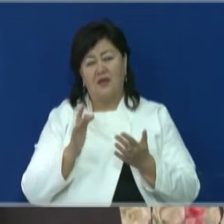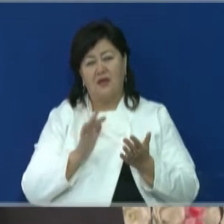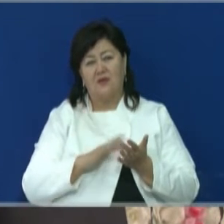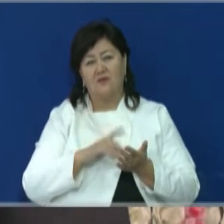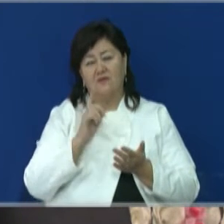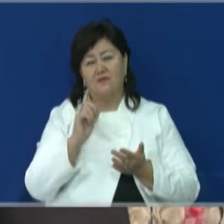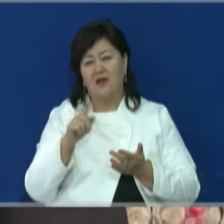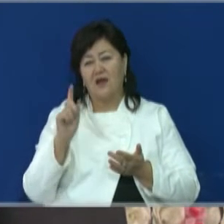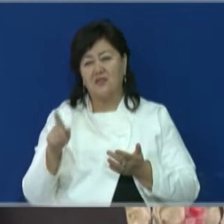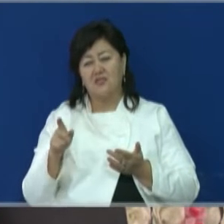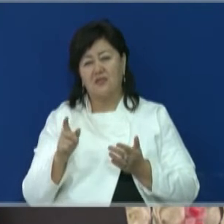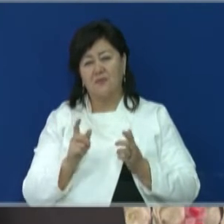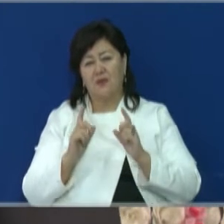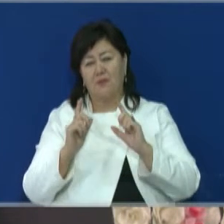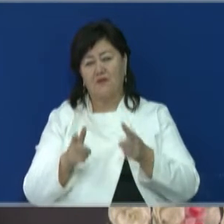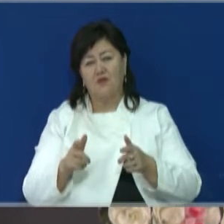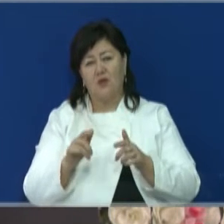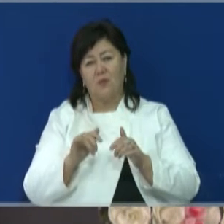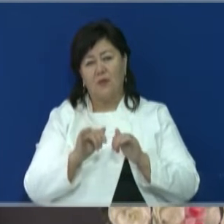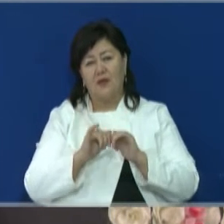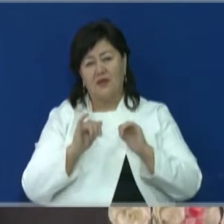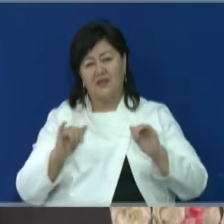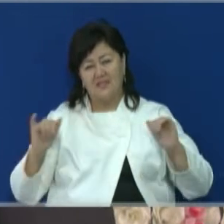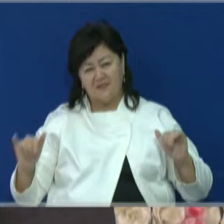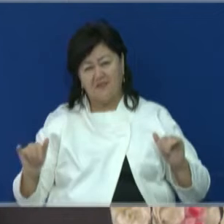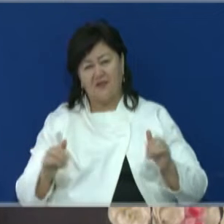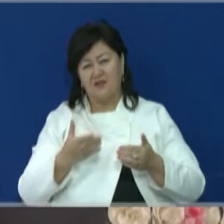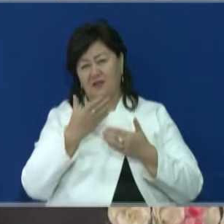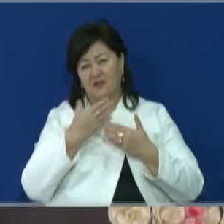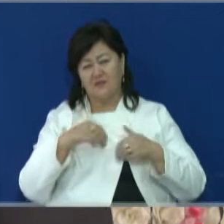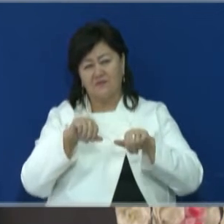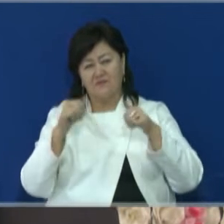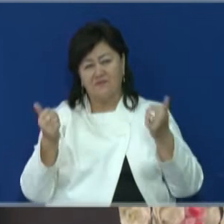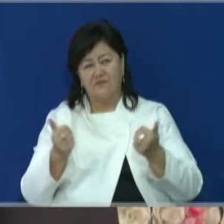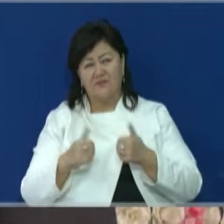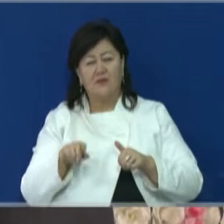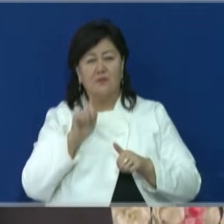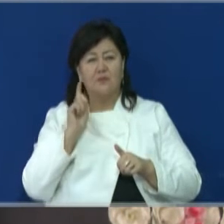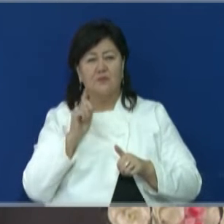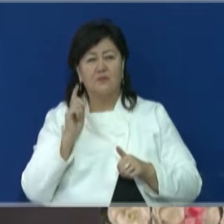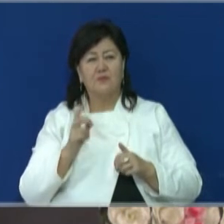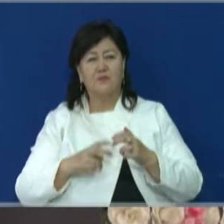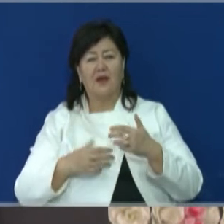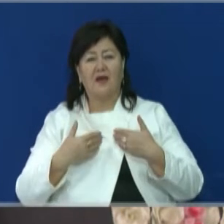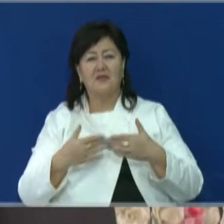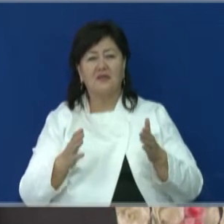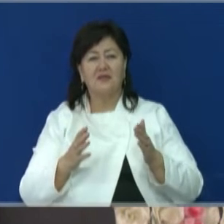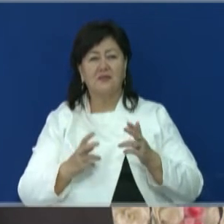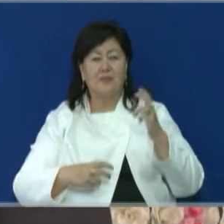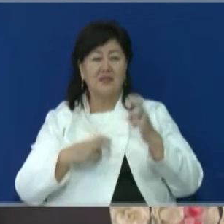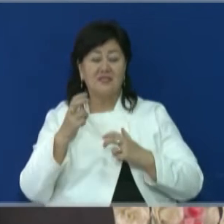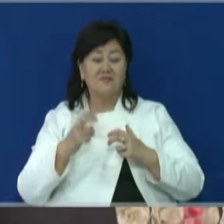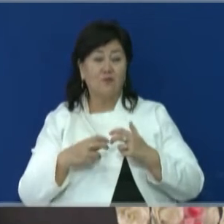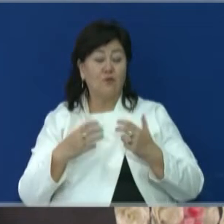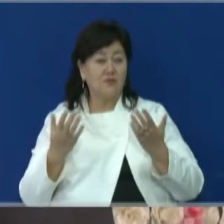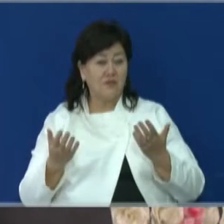Қаланың әрбір саласына көркеюіне, көгалдандыруына, қалаға өнеркәсіп орындарын ашуға